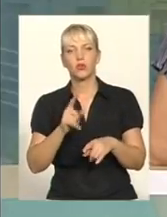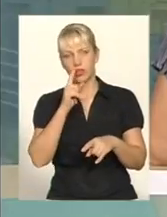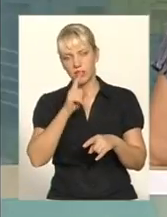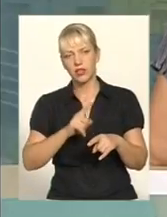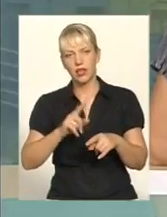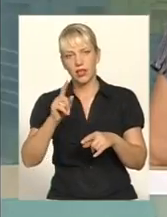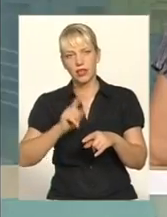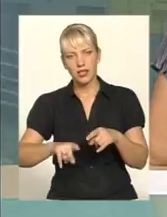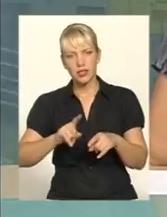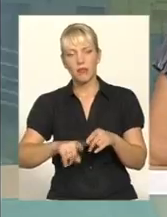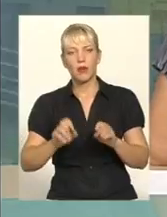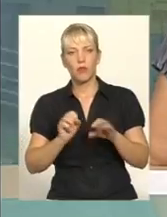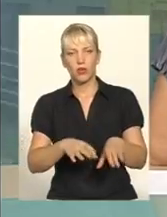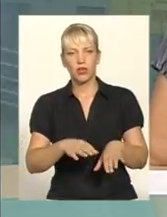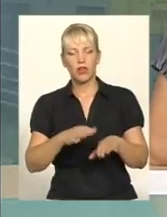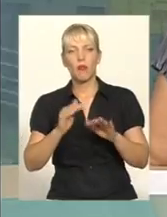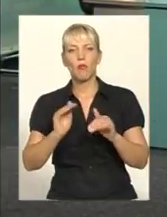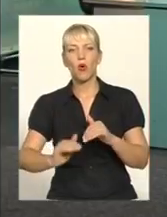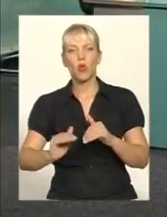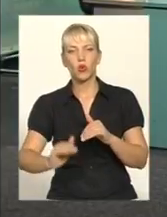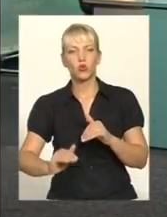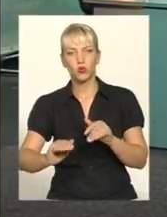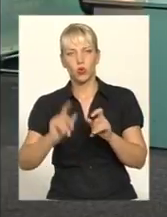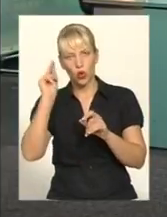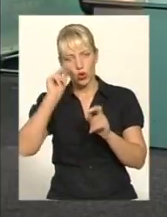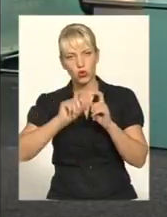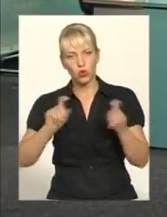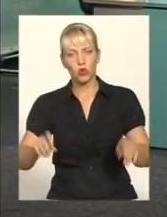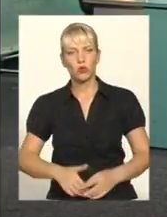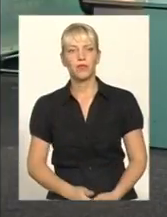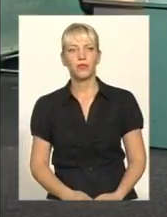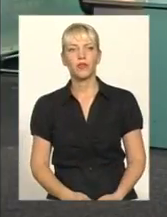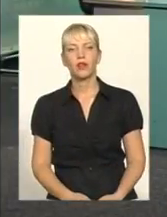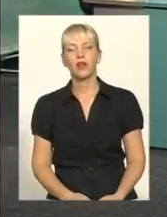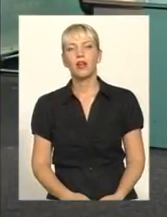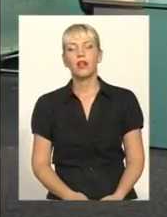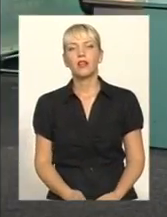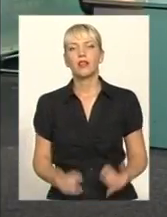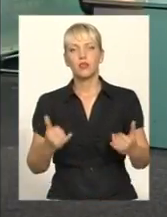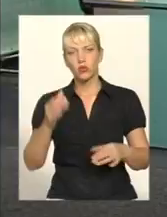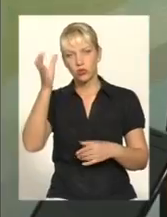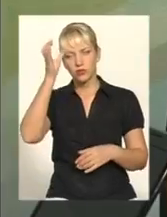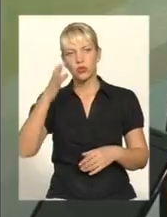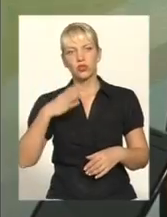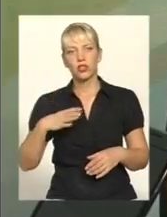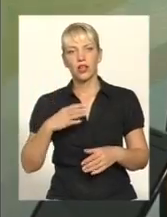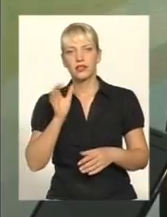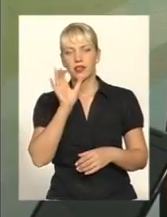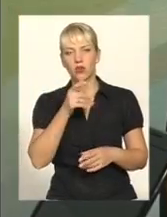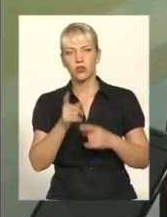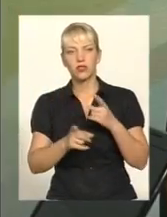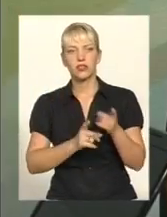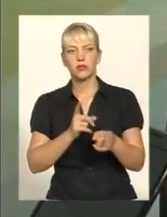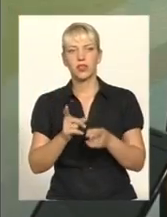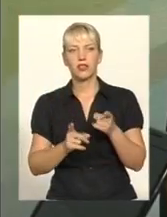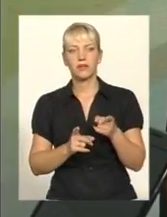незабаром покине молодшу школу? Ну, на сьогодні освіту чекають серйозні зміни,